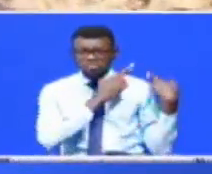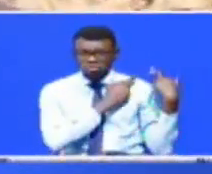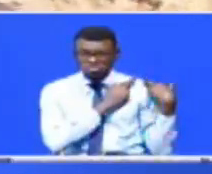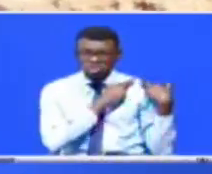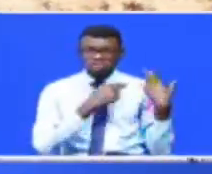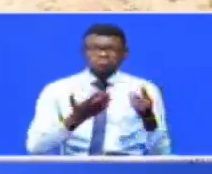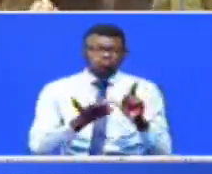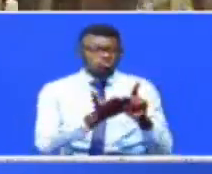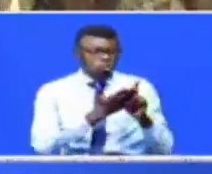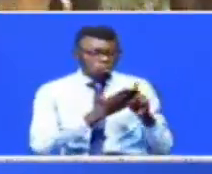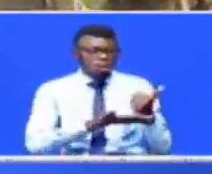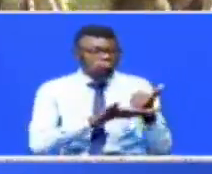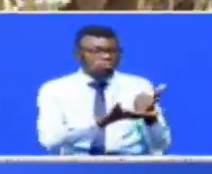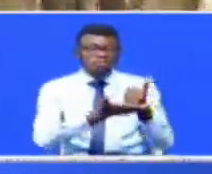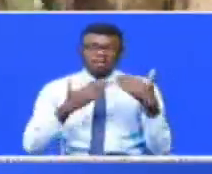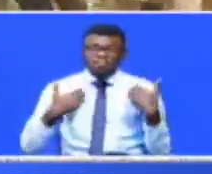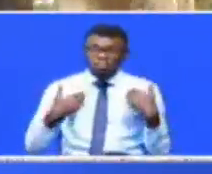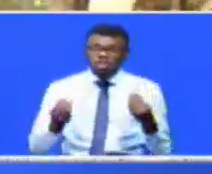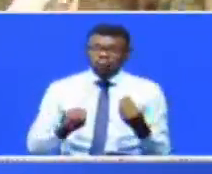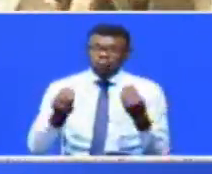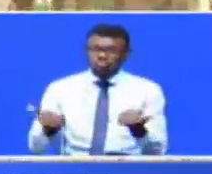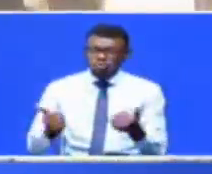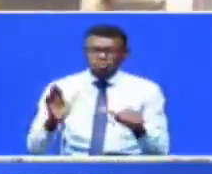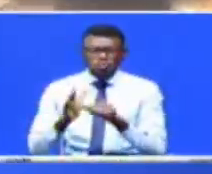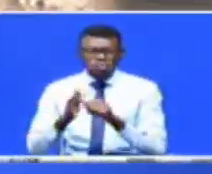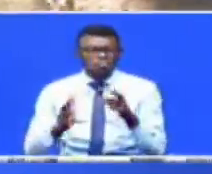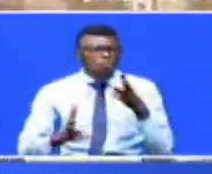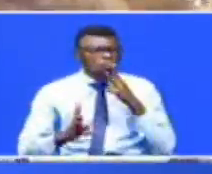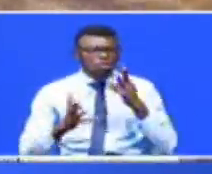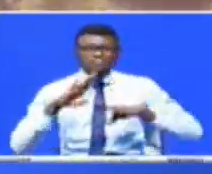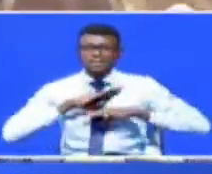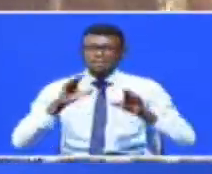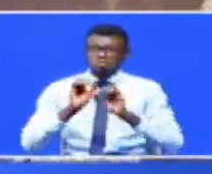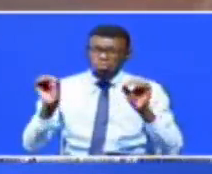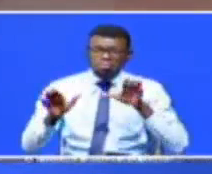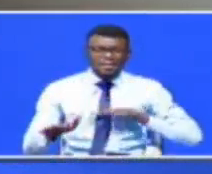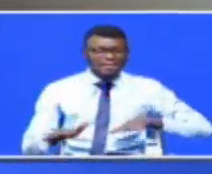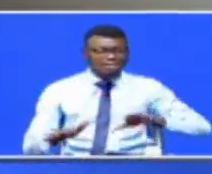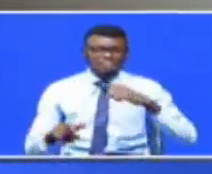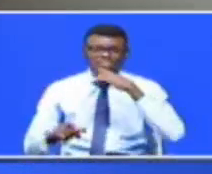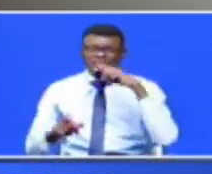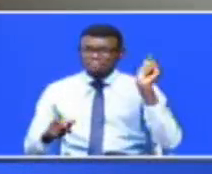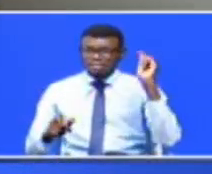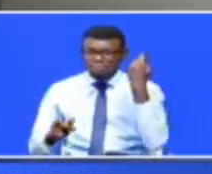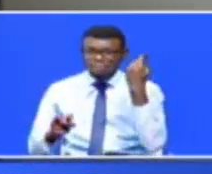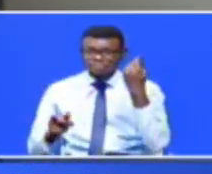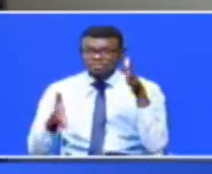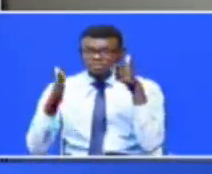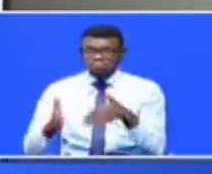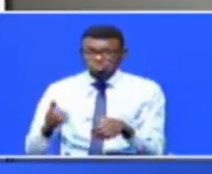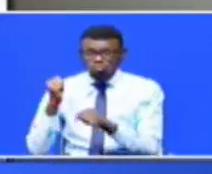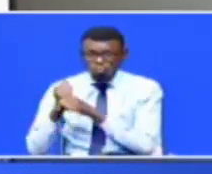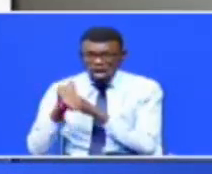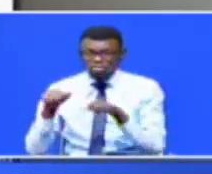kutoa mikopo na msaada wa fedha za kutatua matatizo ya uhaba wa maji katika maeneo kame. Afisa mkuu mtendaji